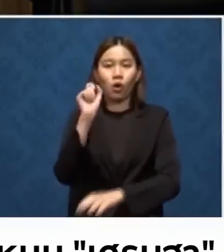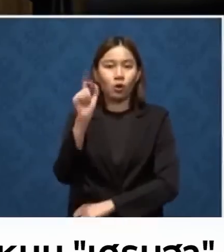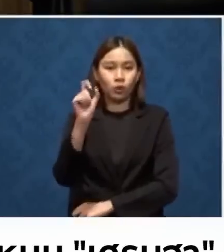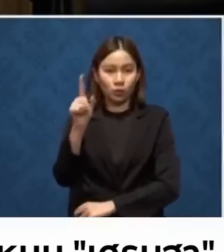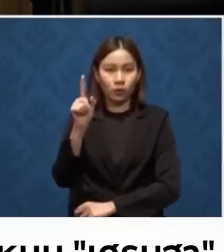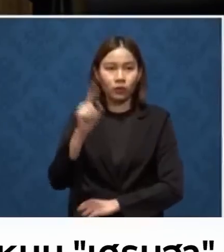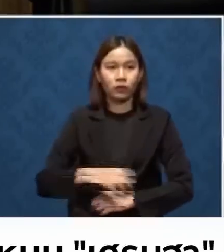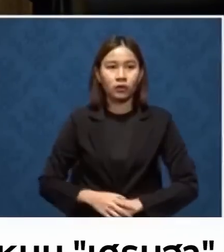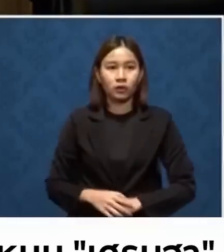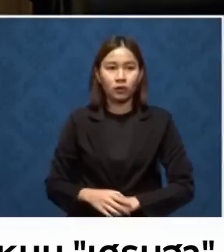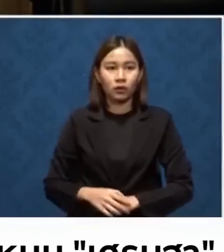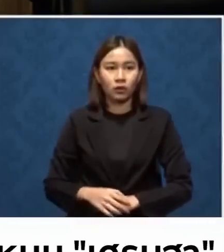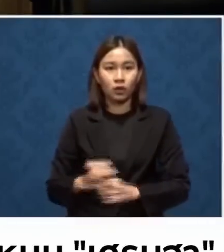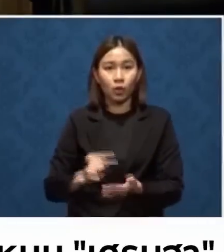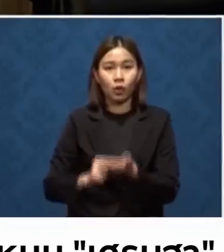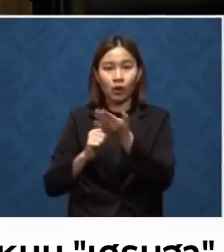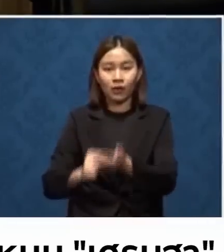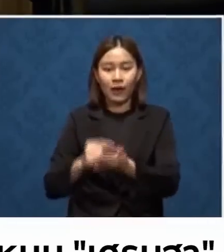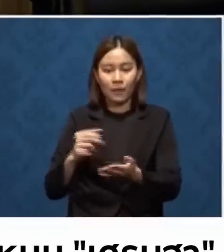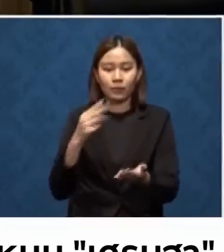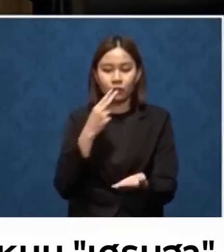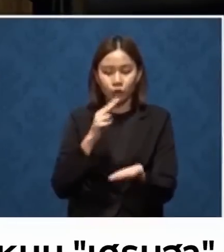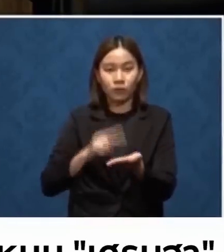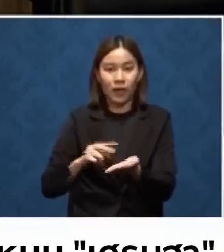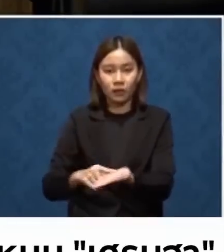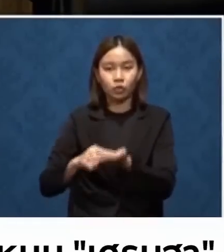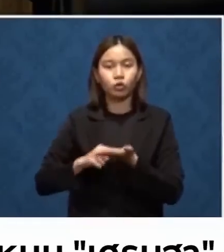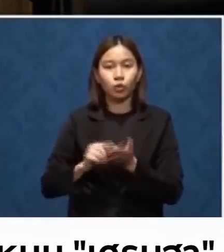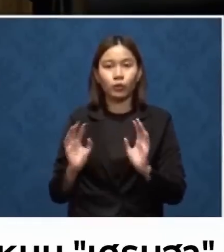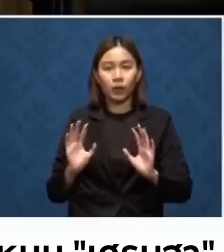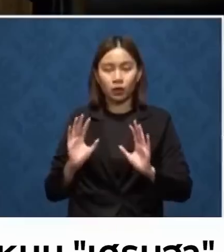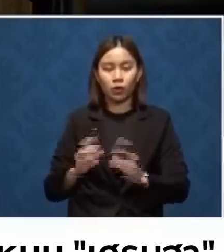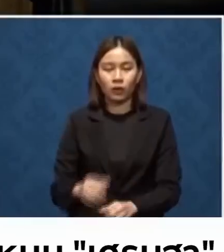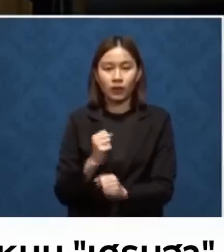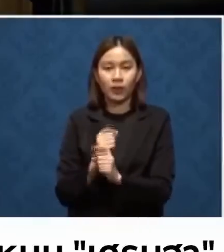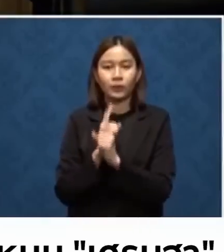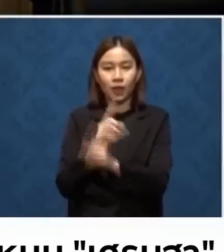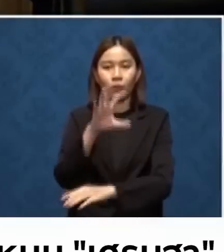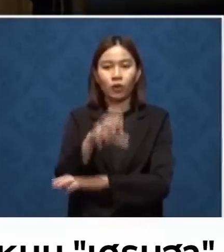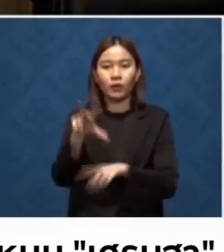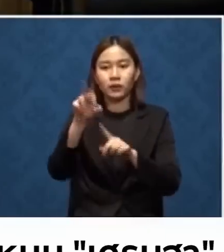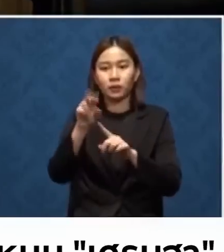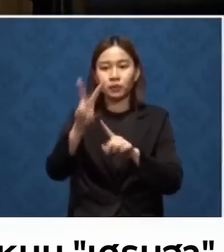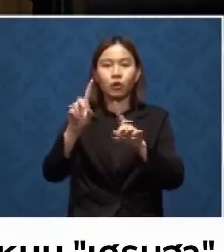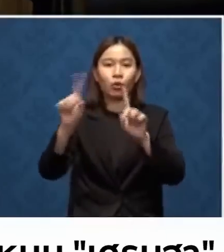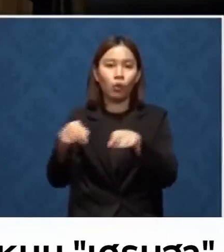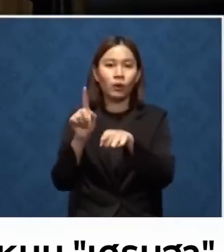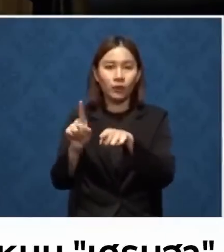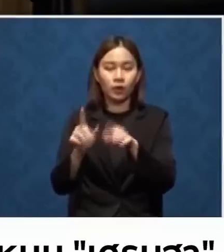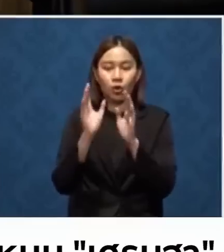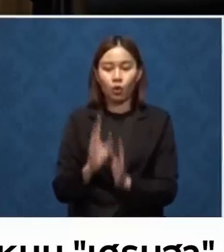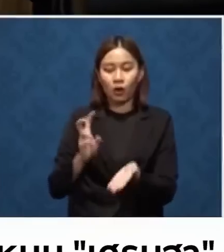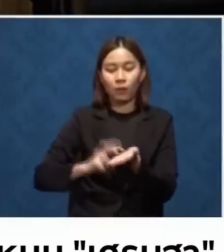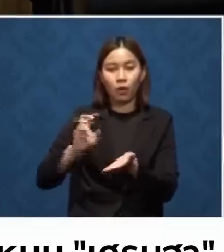วีสินเป็นนายกรัฐมนตรีหรือเปล่า อ๋อมีการตั้งข้อสังเกตกันใช่ไหม ใช่ค่ะ อันนี้คือในสภาเลยใช่ไหม คือบรรยากาศในสภาเมื่อวาน ก่อนปิดประ